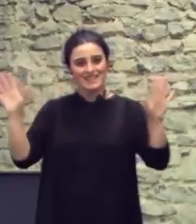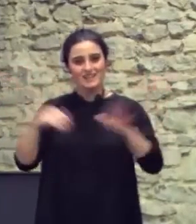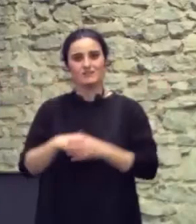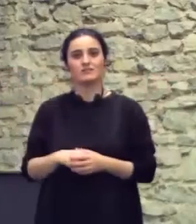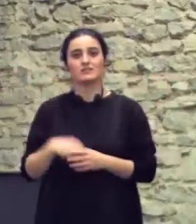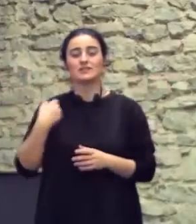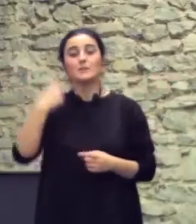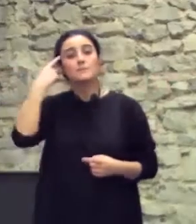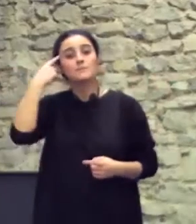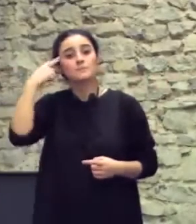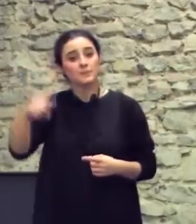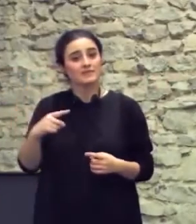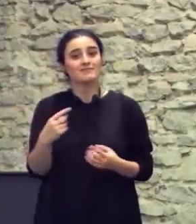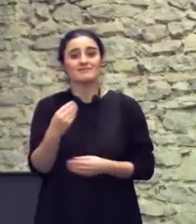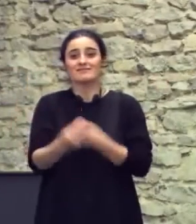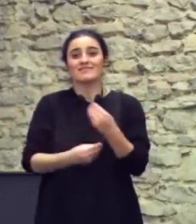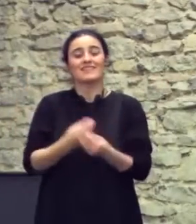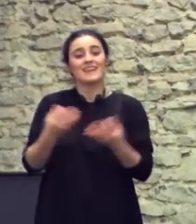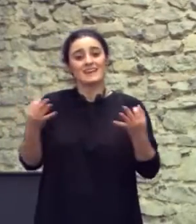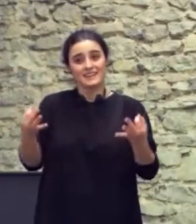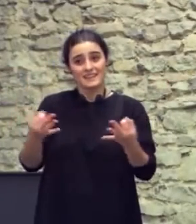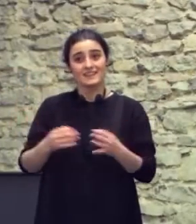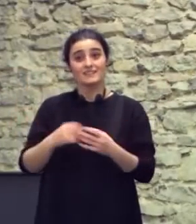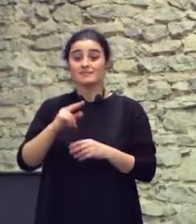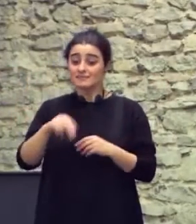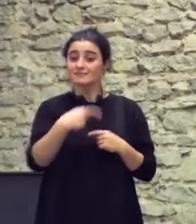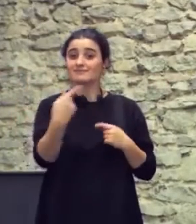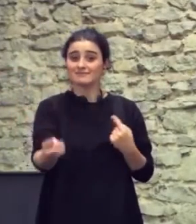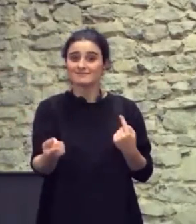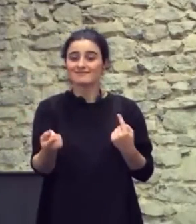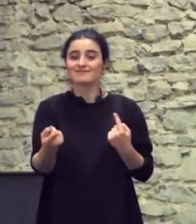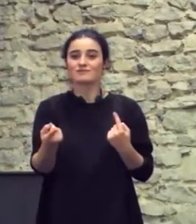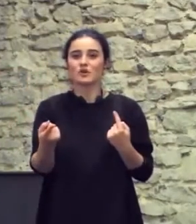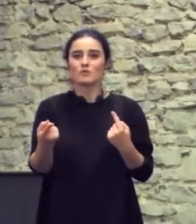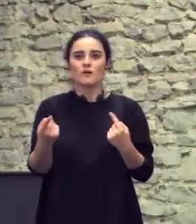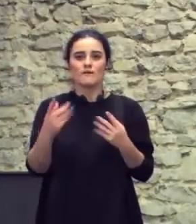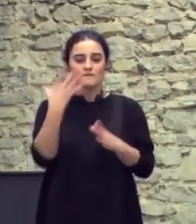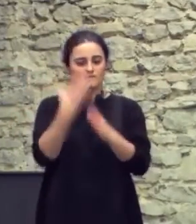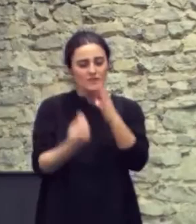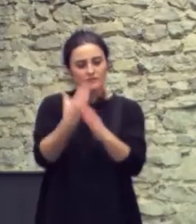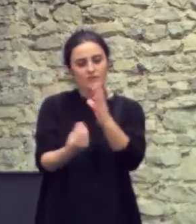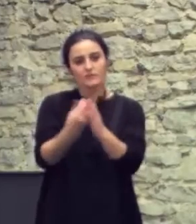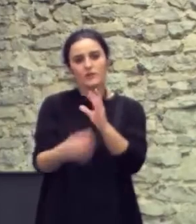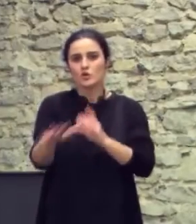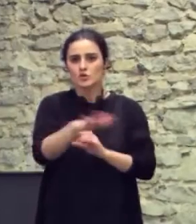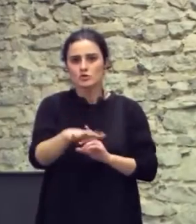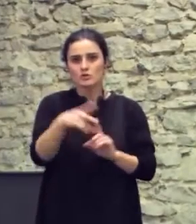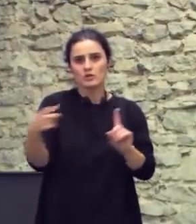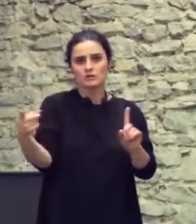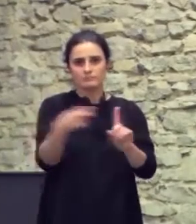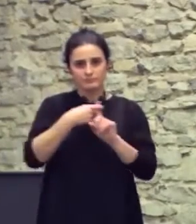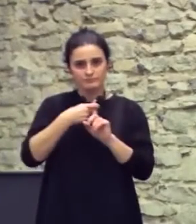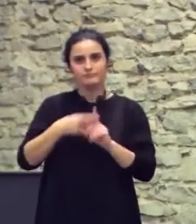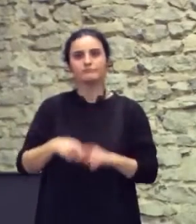zer egiten ari den, eta ondorioz, non egon daitezken utxuneak detektatzea.